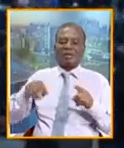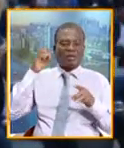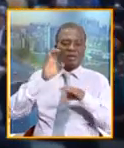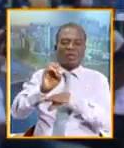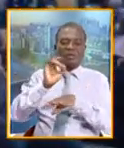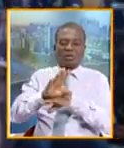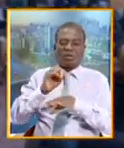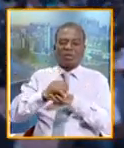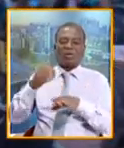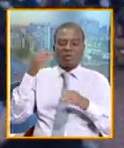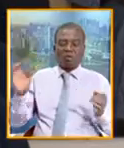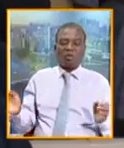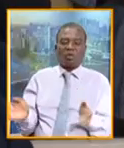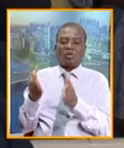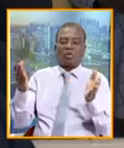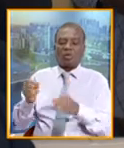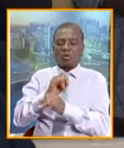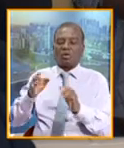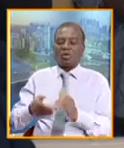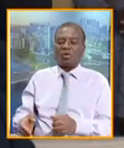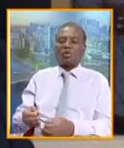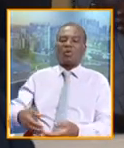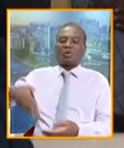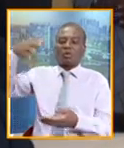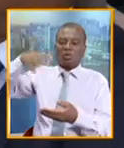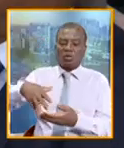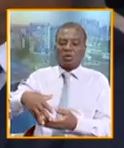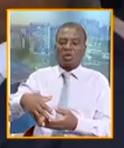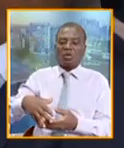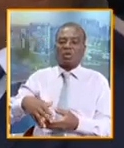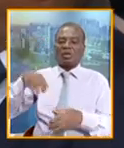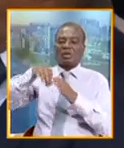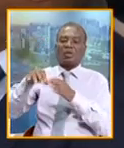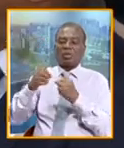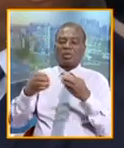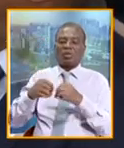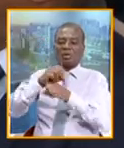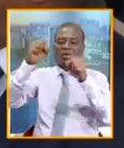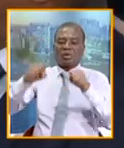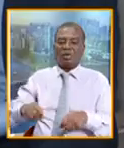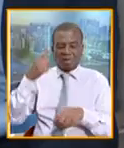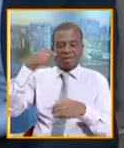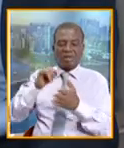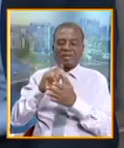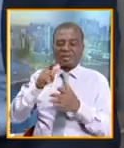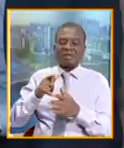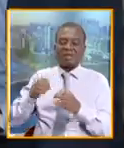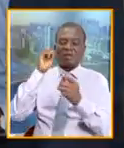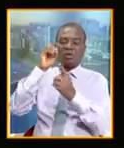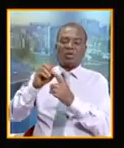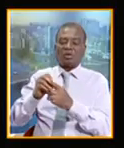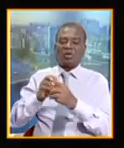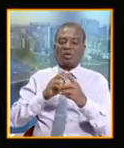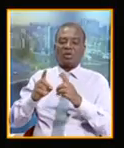pour encourager l'entrepreneuriat ou accroître le volume des investissements dans plusieurs secteurs. C'est l'objectif de ces échanges